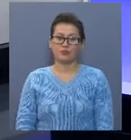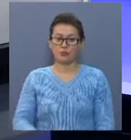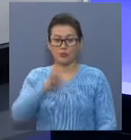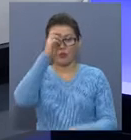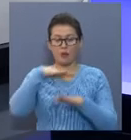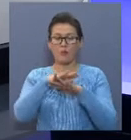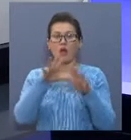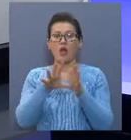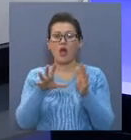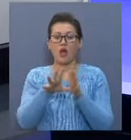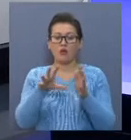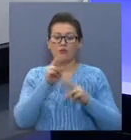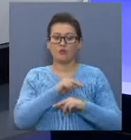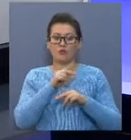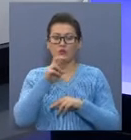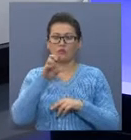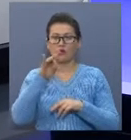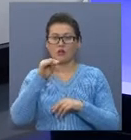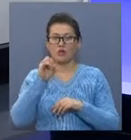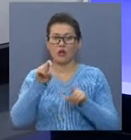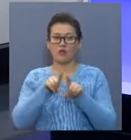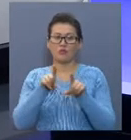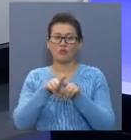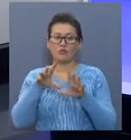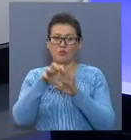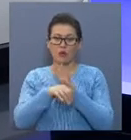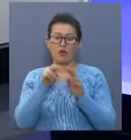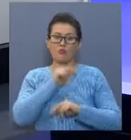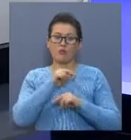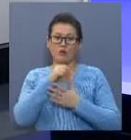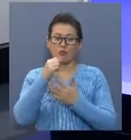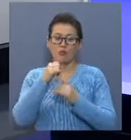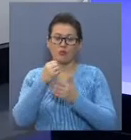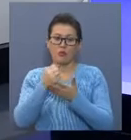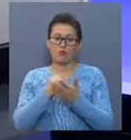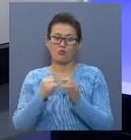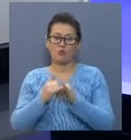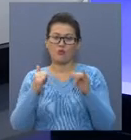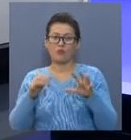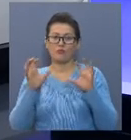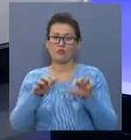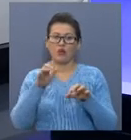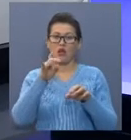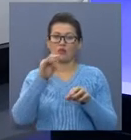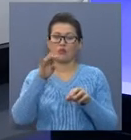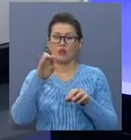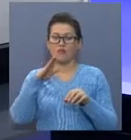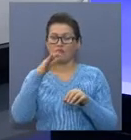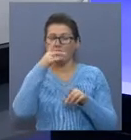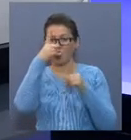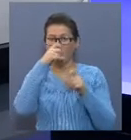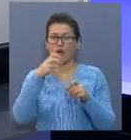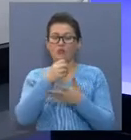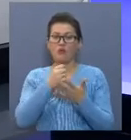Елімізде электронды еңбек биржасы құрылады. Бұл туралы еңбек ресурстарын дамыту орталығының президенті Дәулет Арғындықов мәлімдеді.